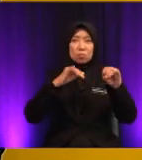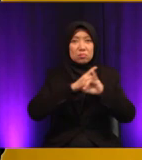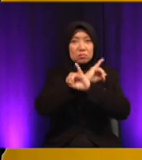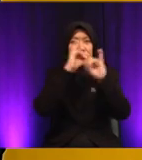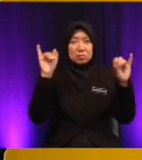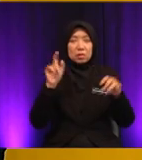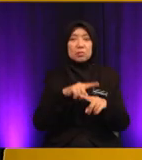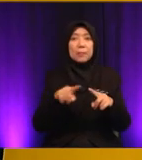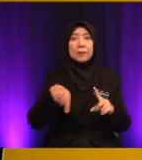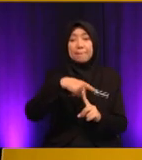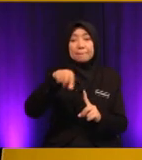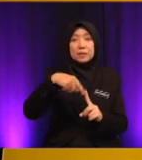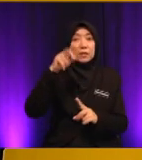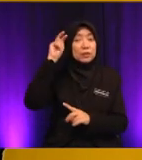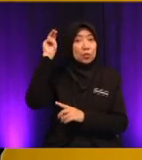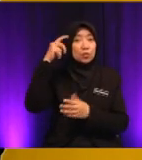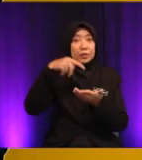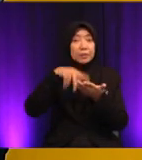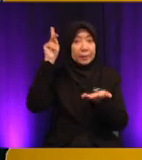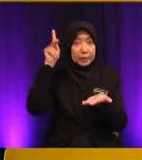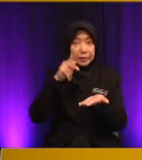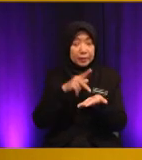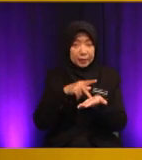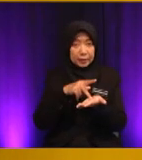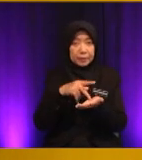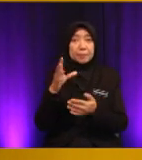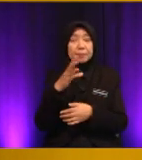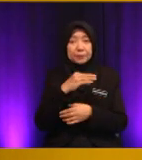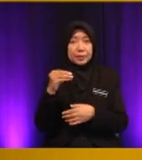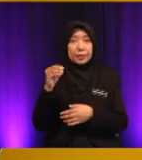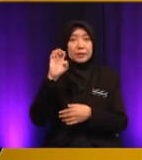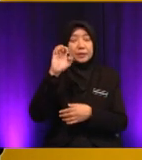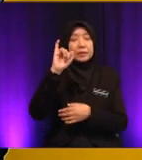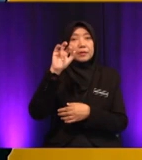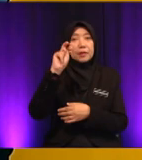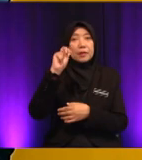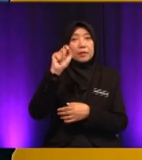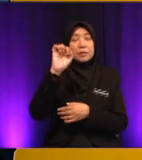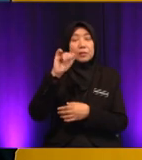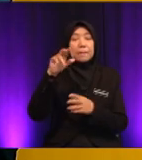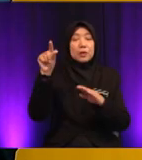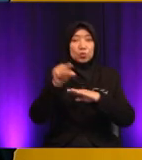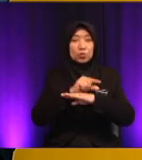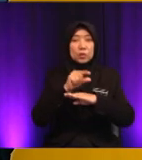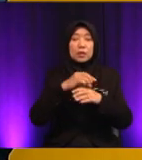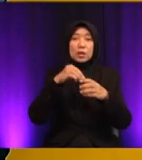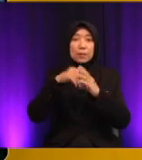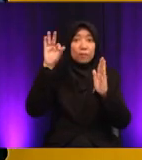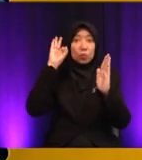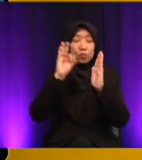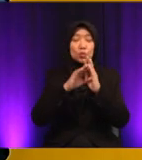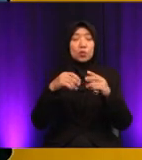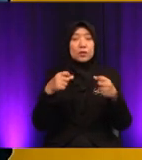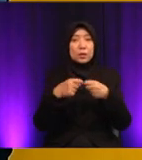apabila teori Quantum diperkenalkan dan instan menggunakan ciri Quantum tersebut di dalam foto elektrik beliau menerangkan